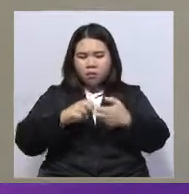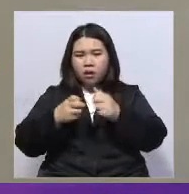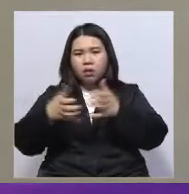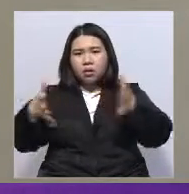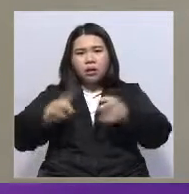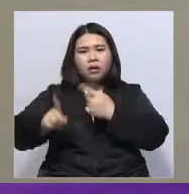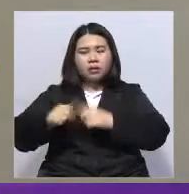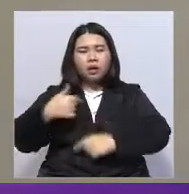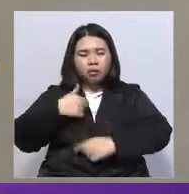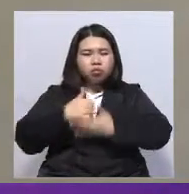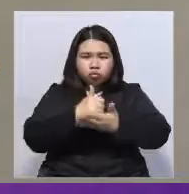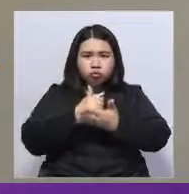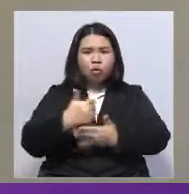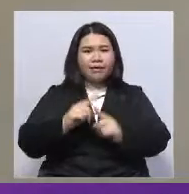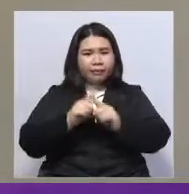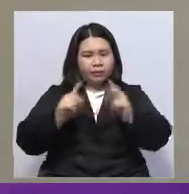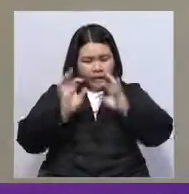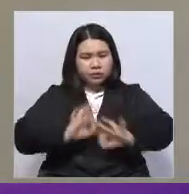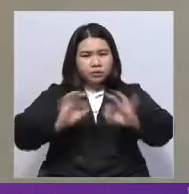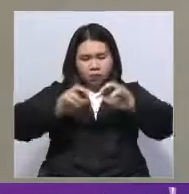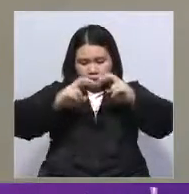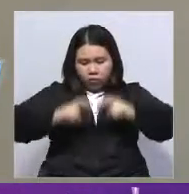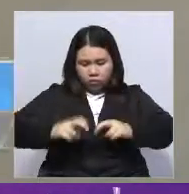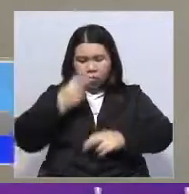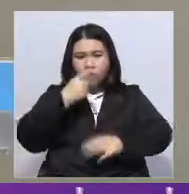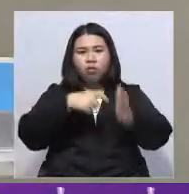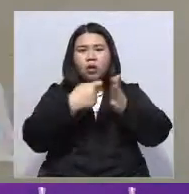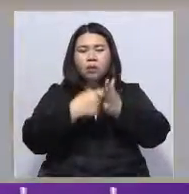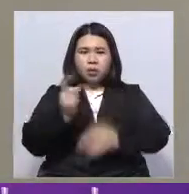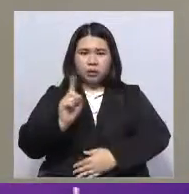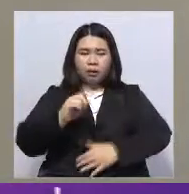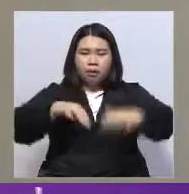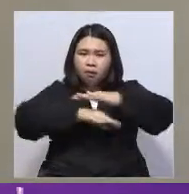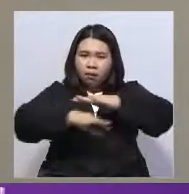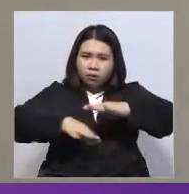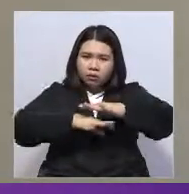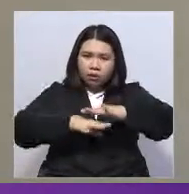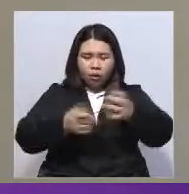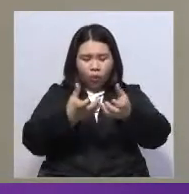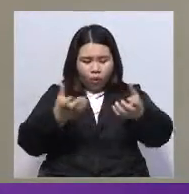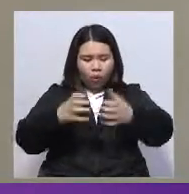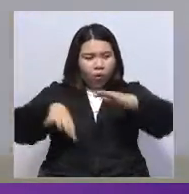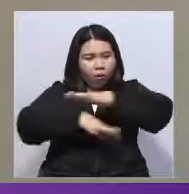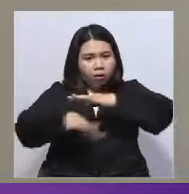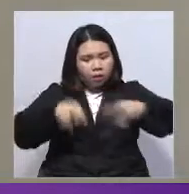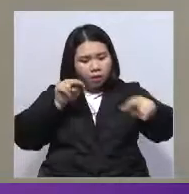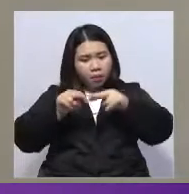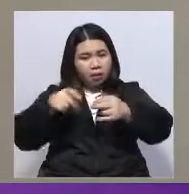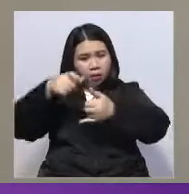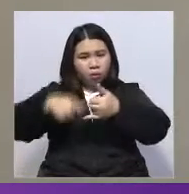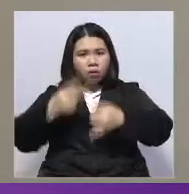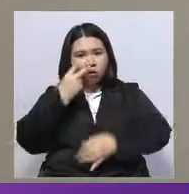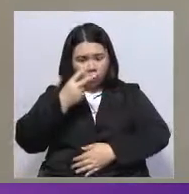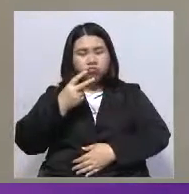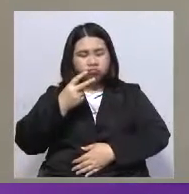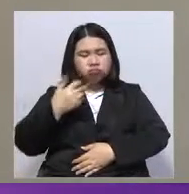ไปปล่อยปะละเลยเพียงแต่ว่ามันต้องสอบสวนนะมันต้องหาสาเหตุหาหลักฐานทั้งวัตถุพยานทั้งพยานบุคคลต่างมา